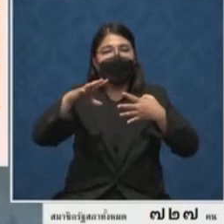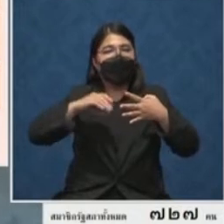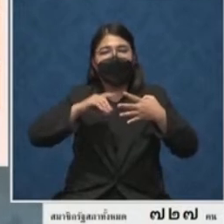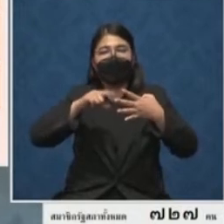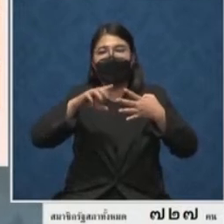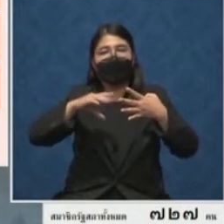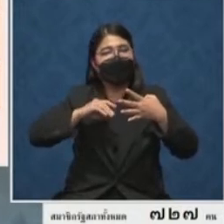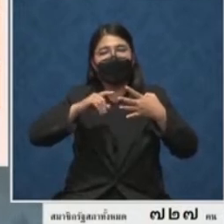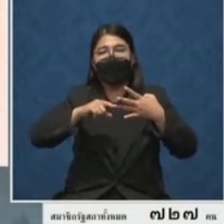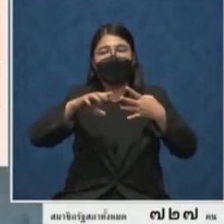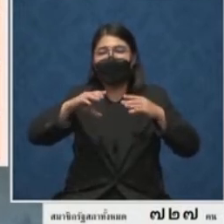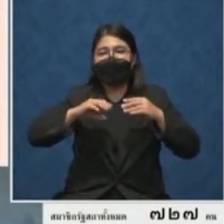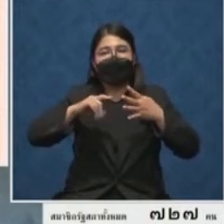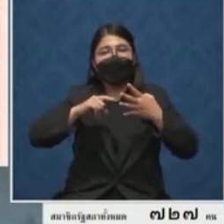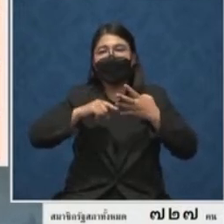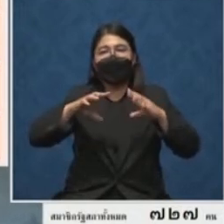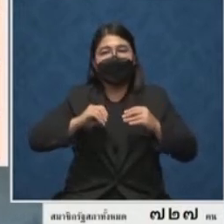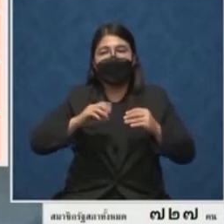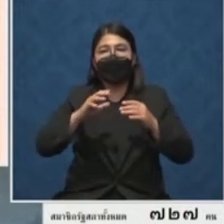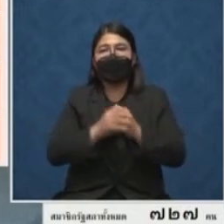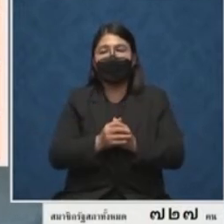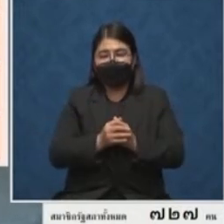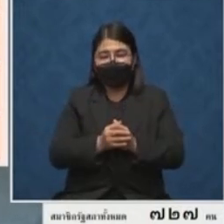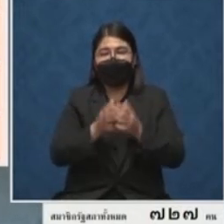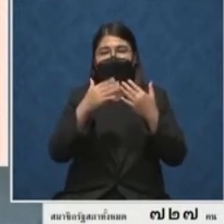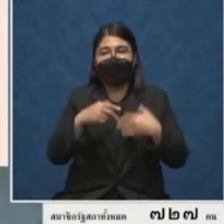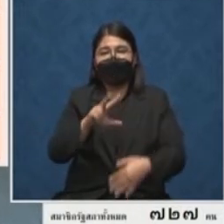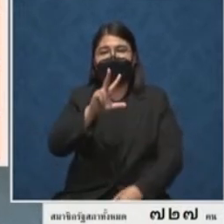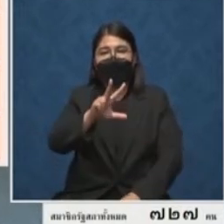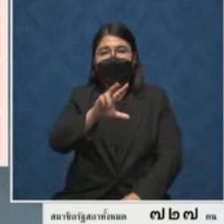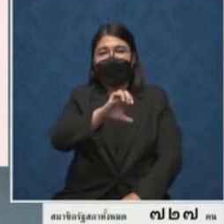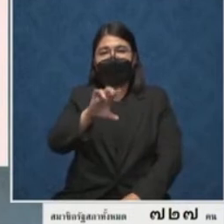ะ 371นายไพจิตศรีวรขาน